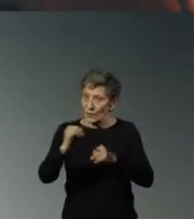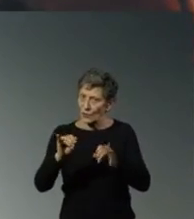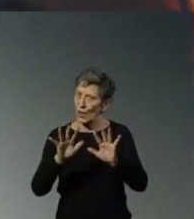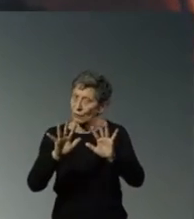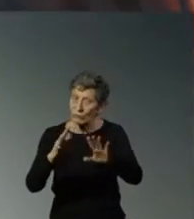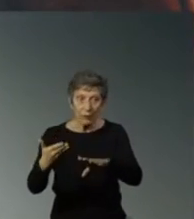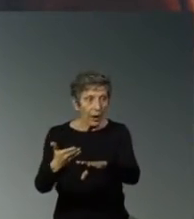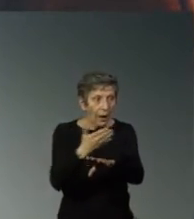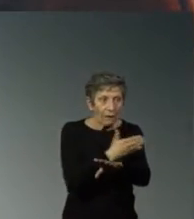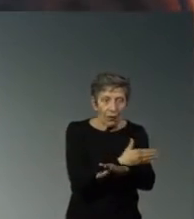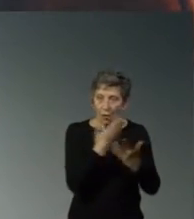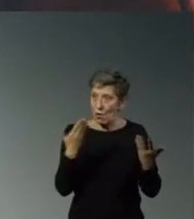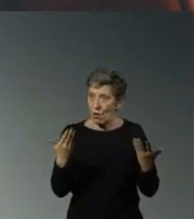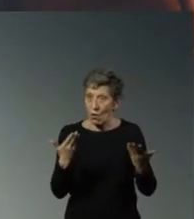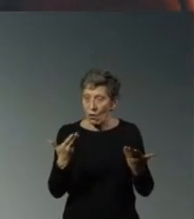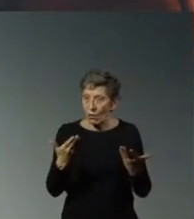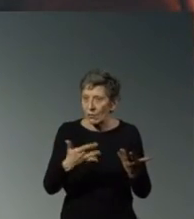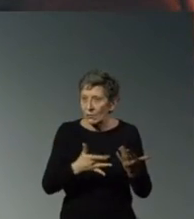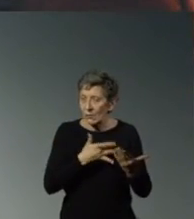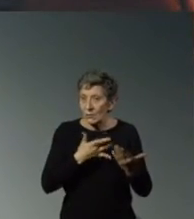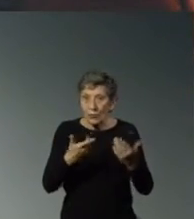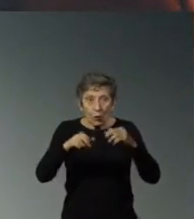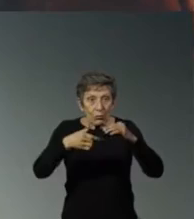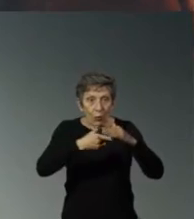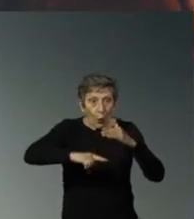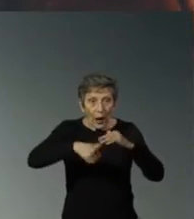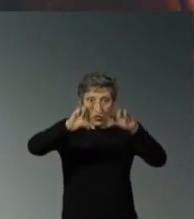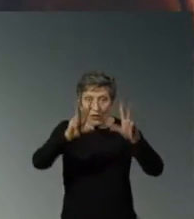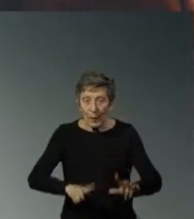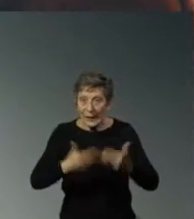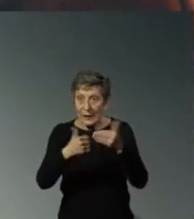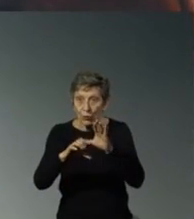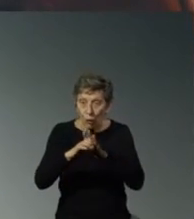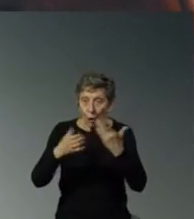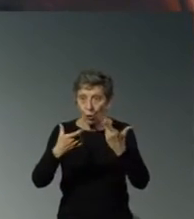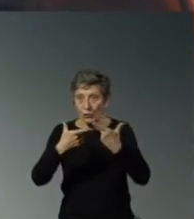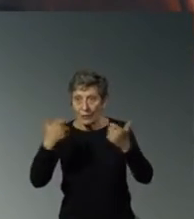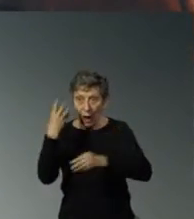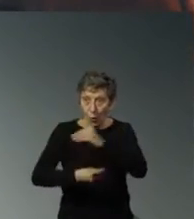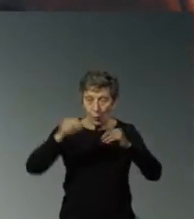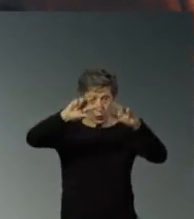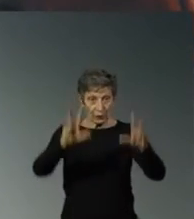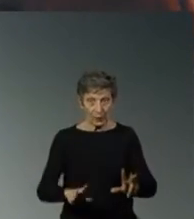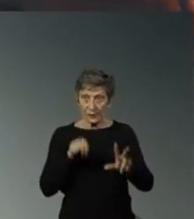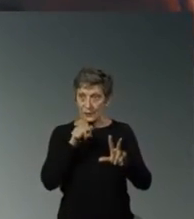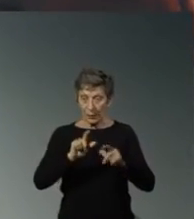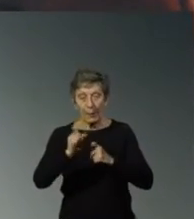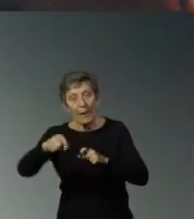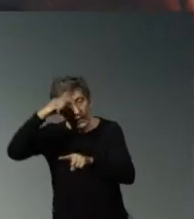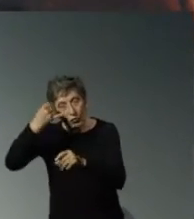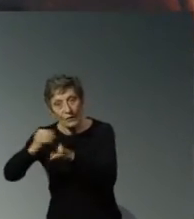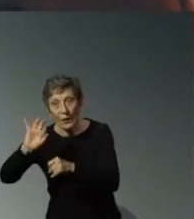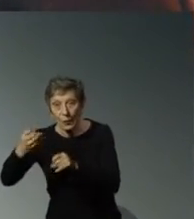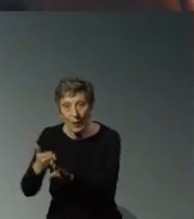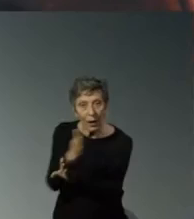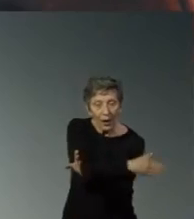il y a toute cette histoire de l'informatique et des langages informatiques qui précèdent et qui me semble être important de